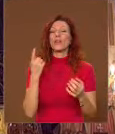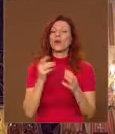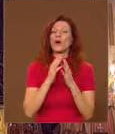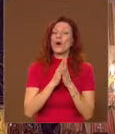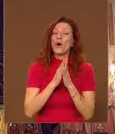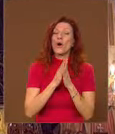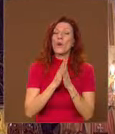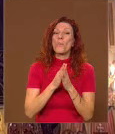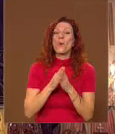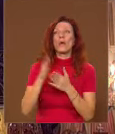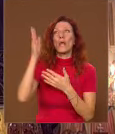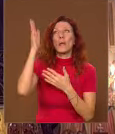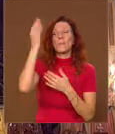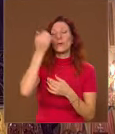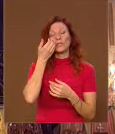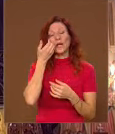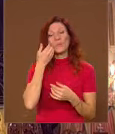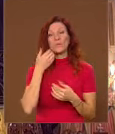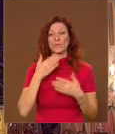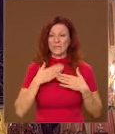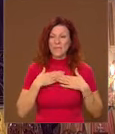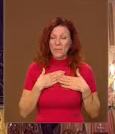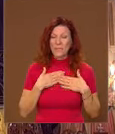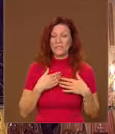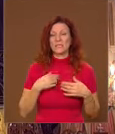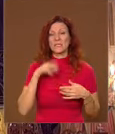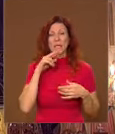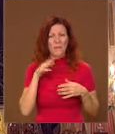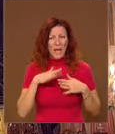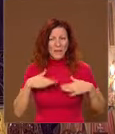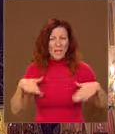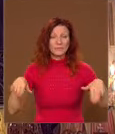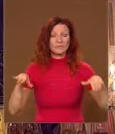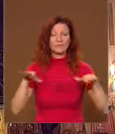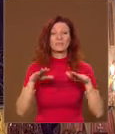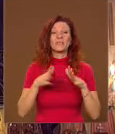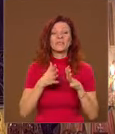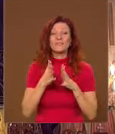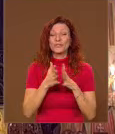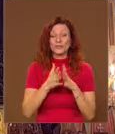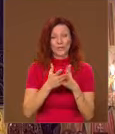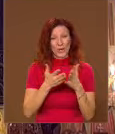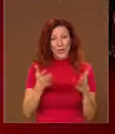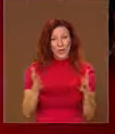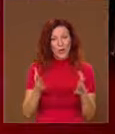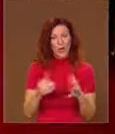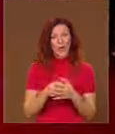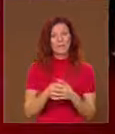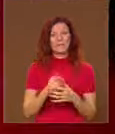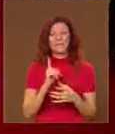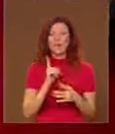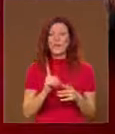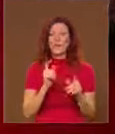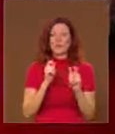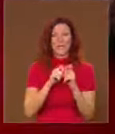събратия, свещенослужители и за целия Божий народ, който се е събрал заедно в храма за извършване